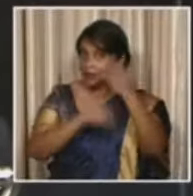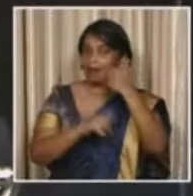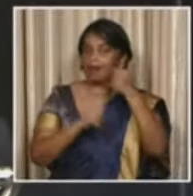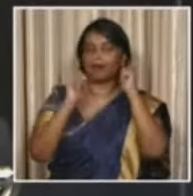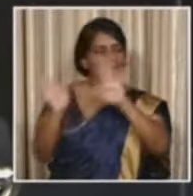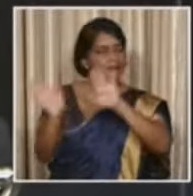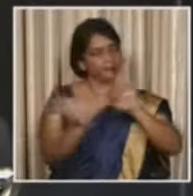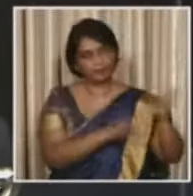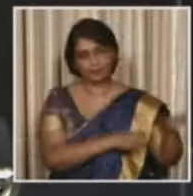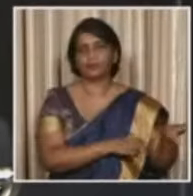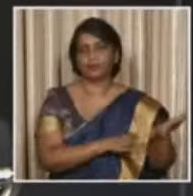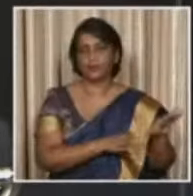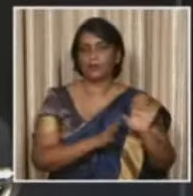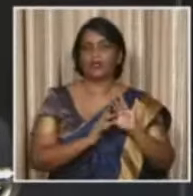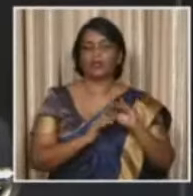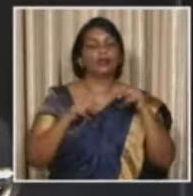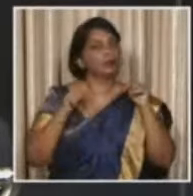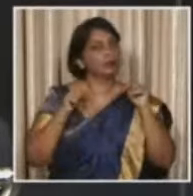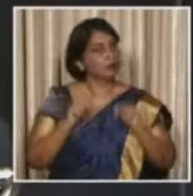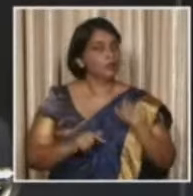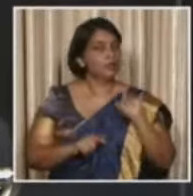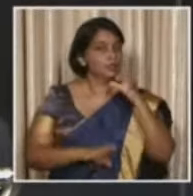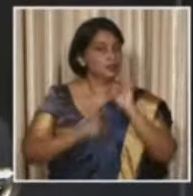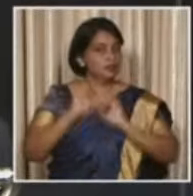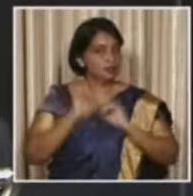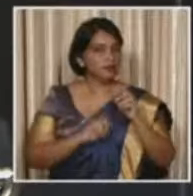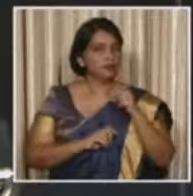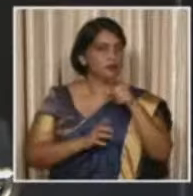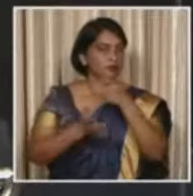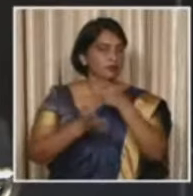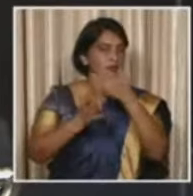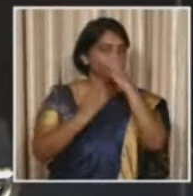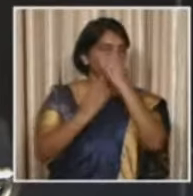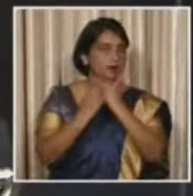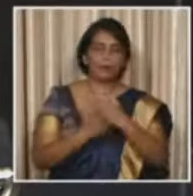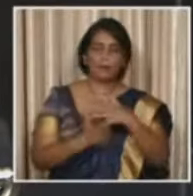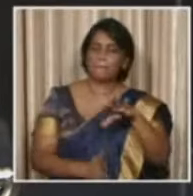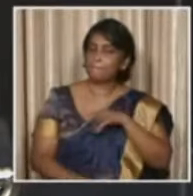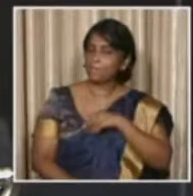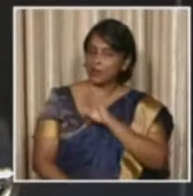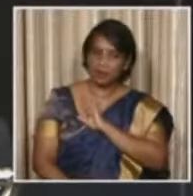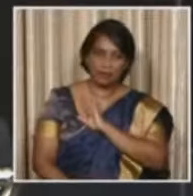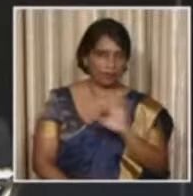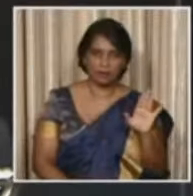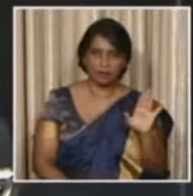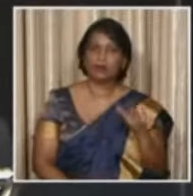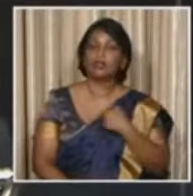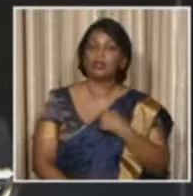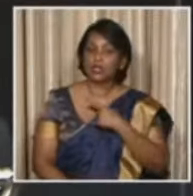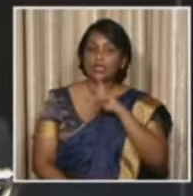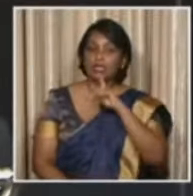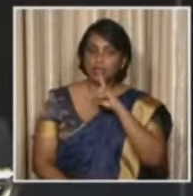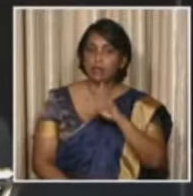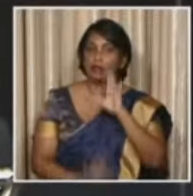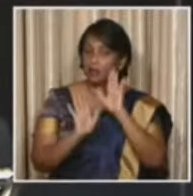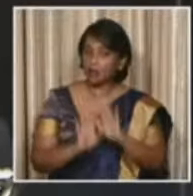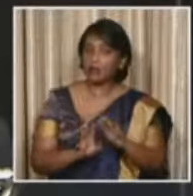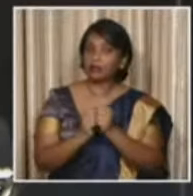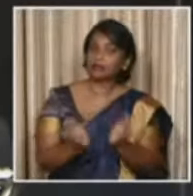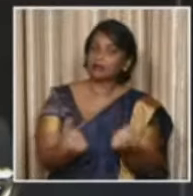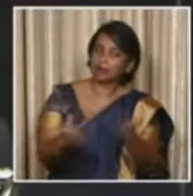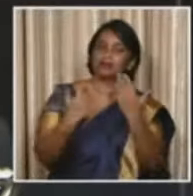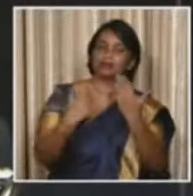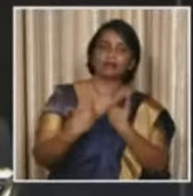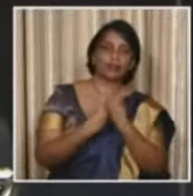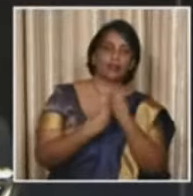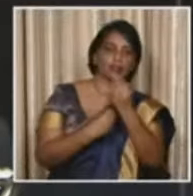පැත්තකින් තියන්නකෝ. එතකොට අපි 100%ක් ඔය එග්‍රීමන්ට් එකත් එක්ක එකඟ නෑ ශ්‍රහන්. ඒකයි අපි ඔගොල්ලන්ට, හැබැයි ඔගොල්ලන්ට කරගෙන යන්න